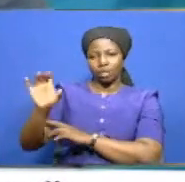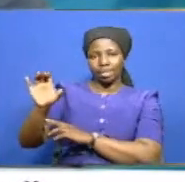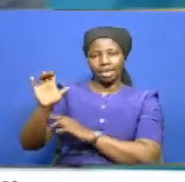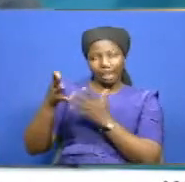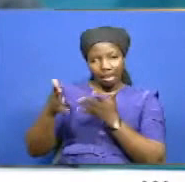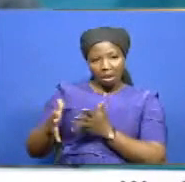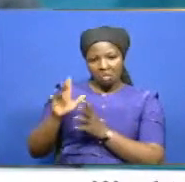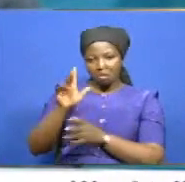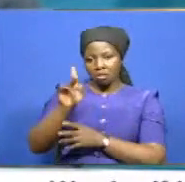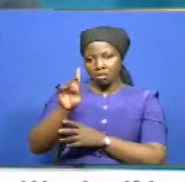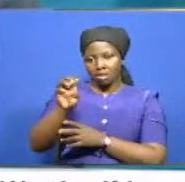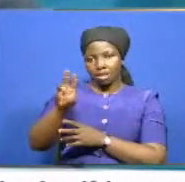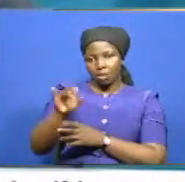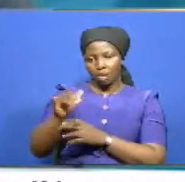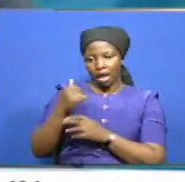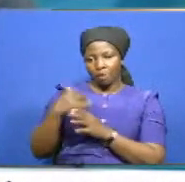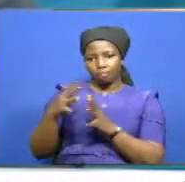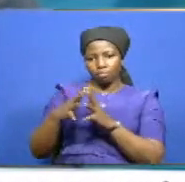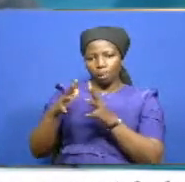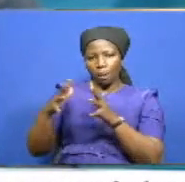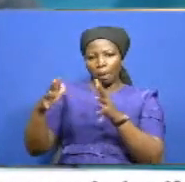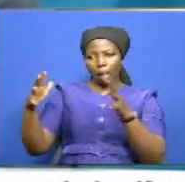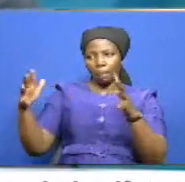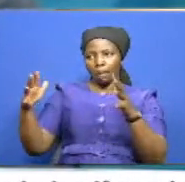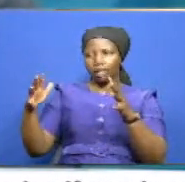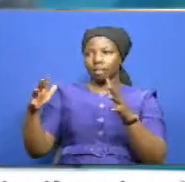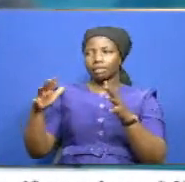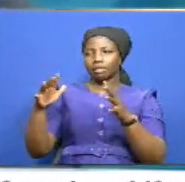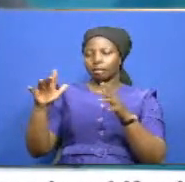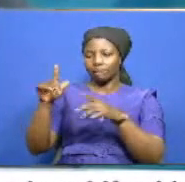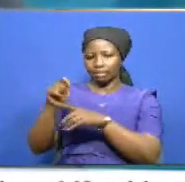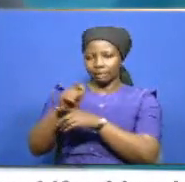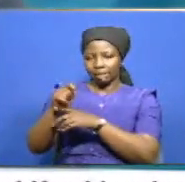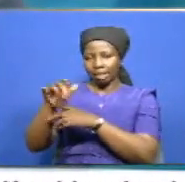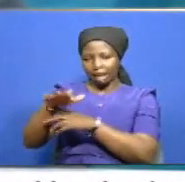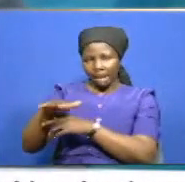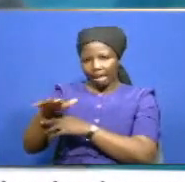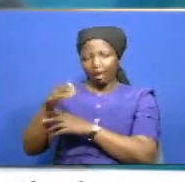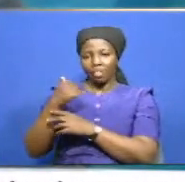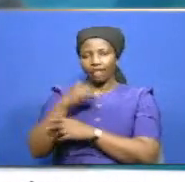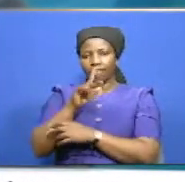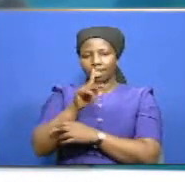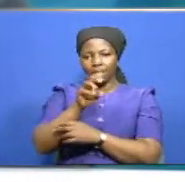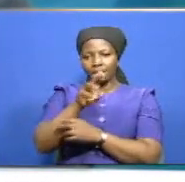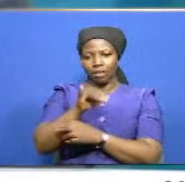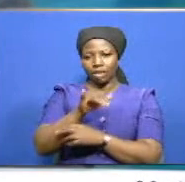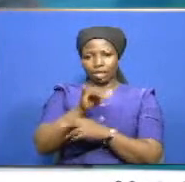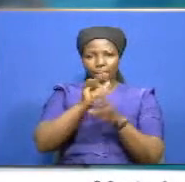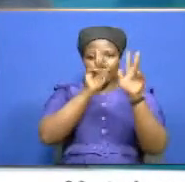Kewi imepanua mali inafunza watu. Tuko na Kewi Kisumu campus,